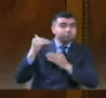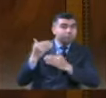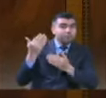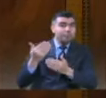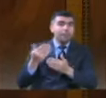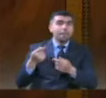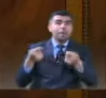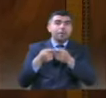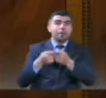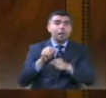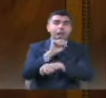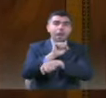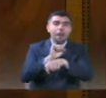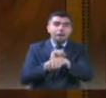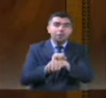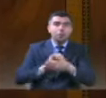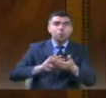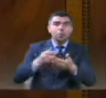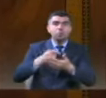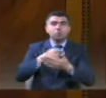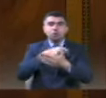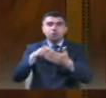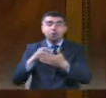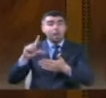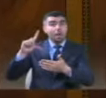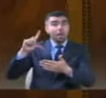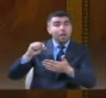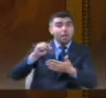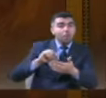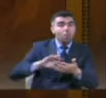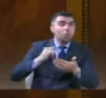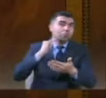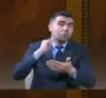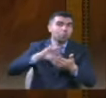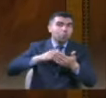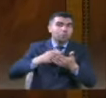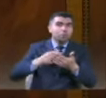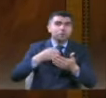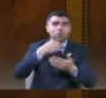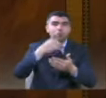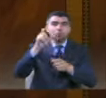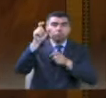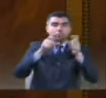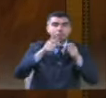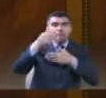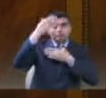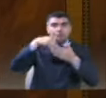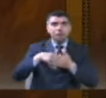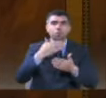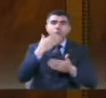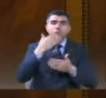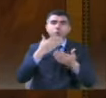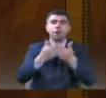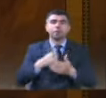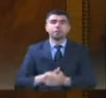وتوطيد الحماية الاجتماعية والرفع من قدرة الشرائية وتحقيق الكرامة لجميع المواطنين والمواطنات. شكراً سيد